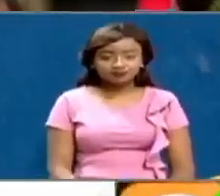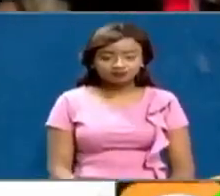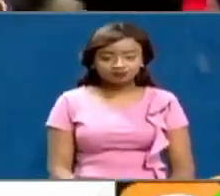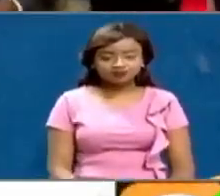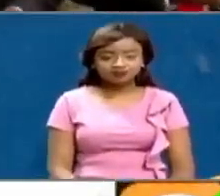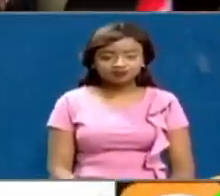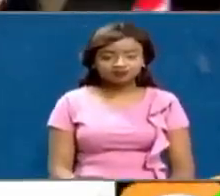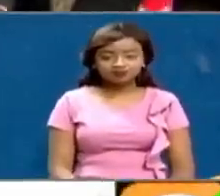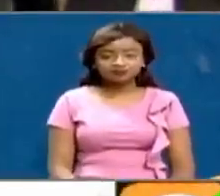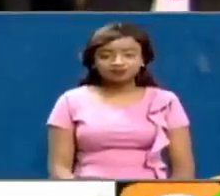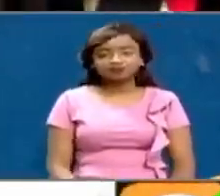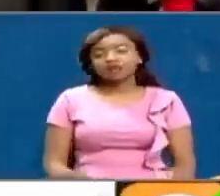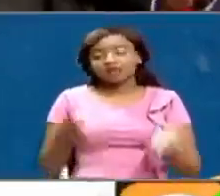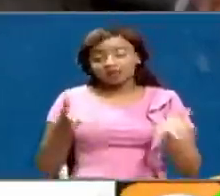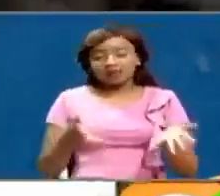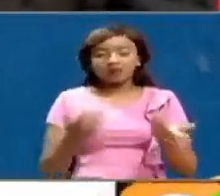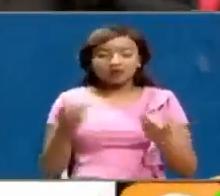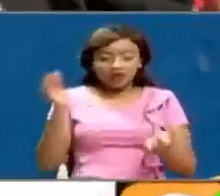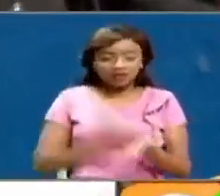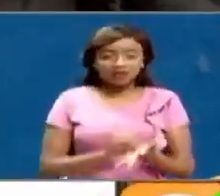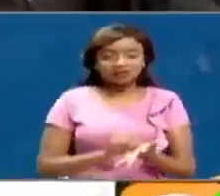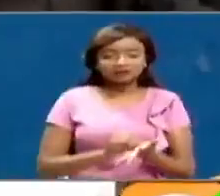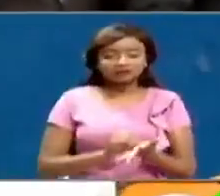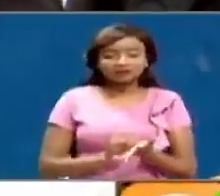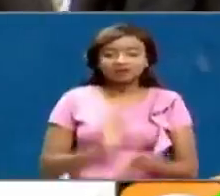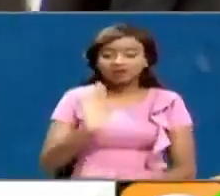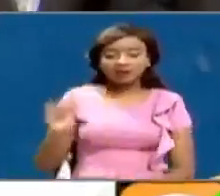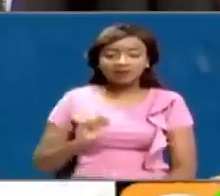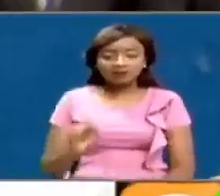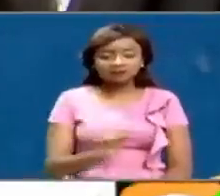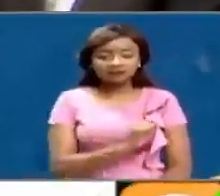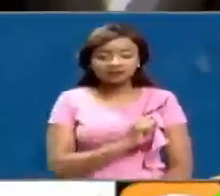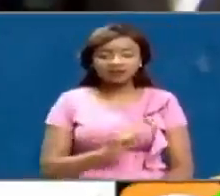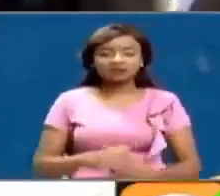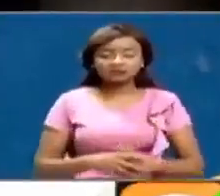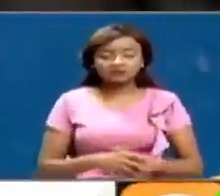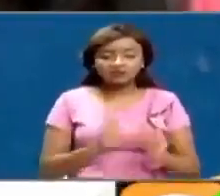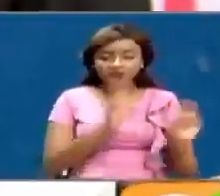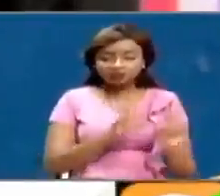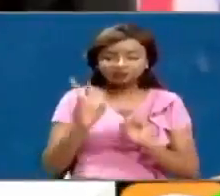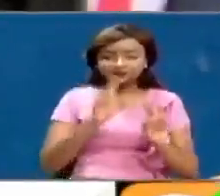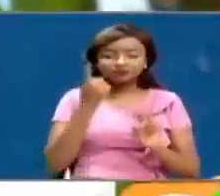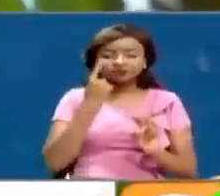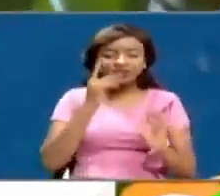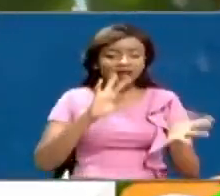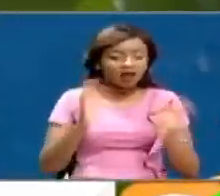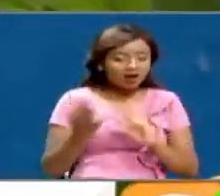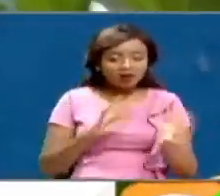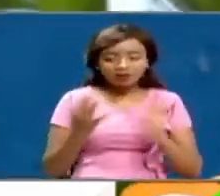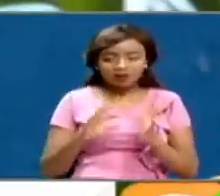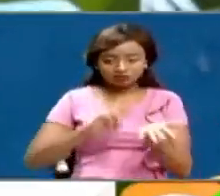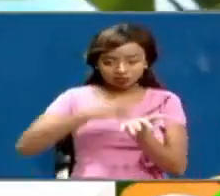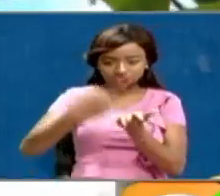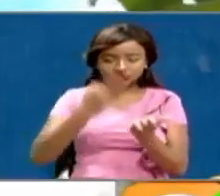Kwa mara ya saba macho ya taifa nzima yaliangazia maseneta kubaini iwapo wangekitegua kitendawili cha mfumo wa ugavi wa